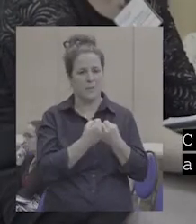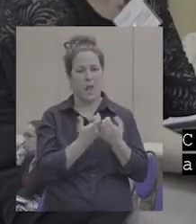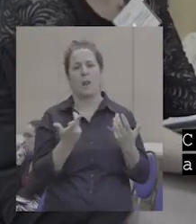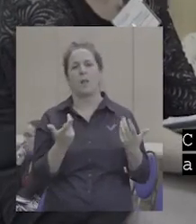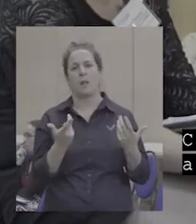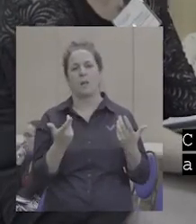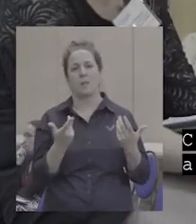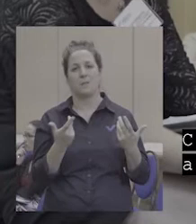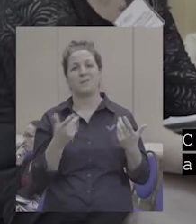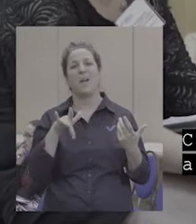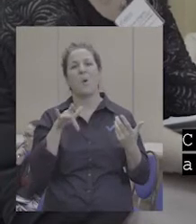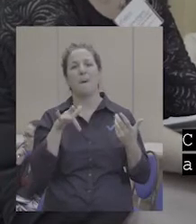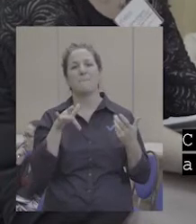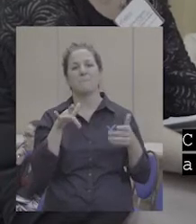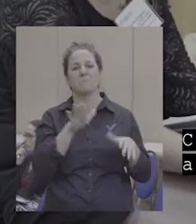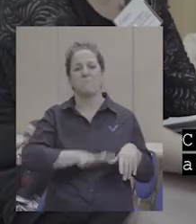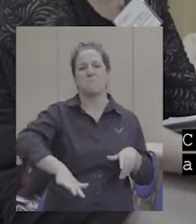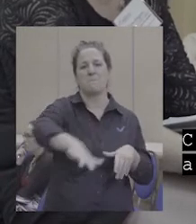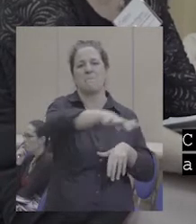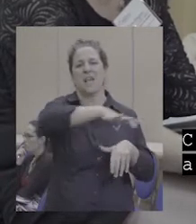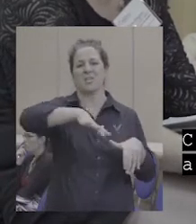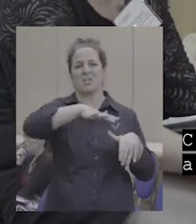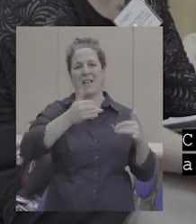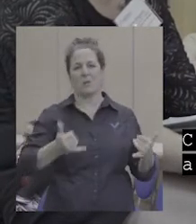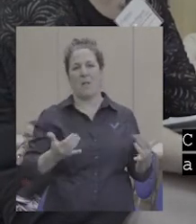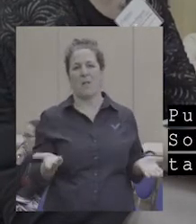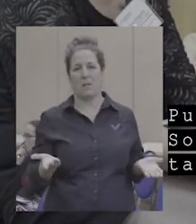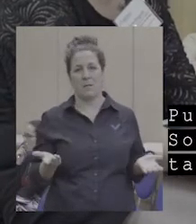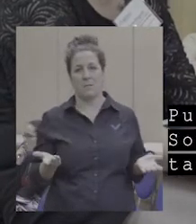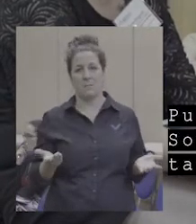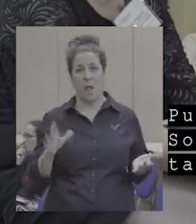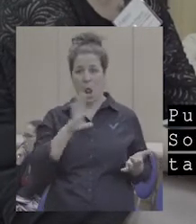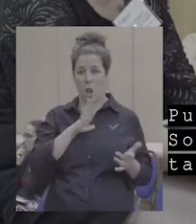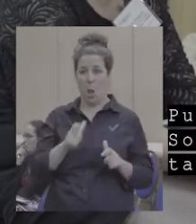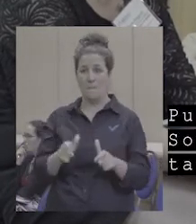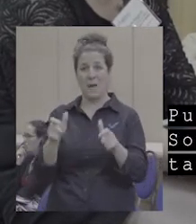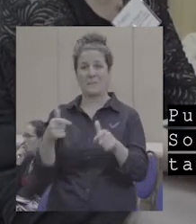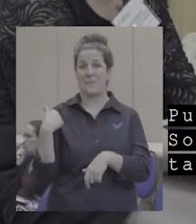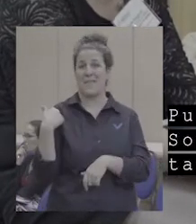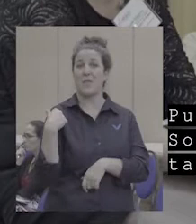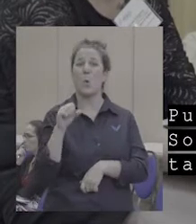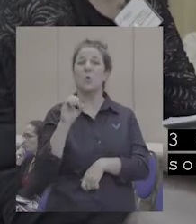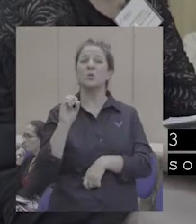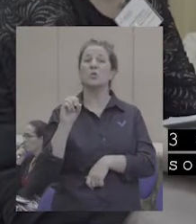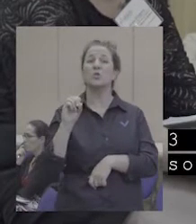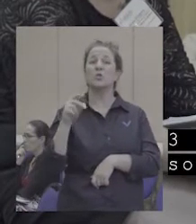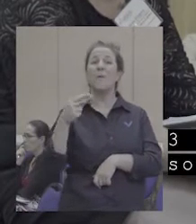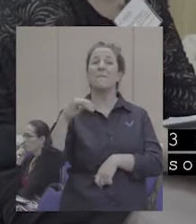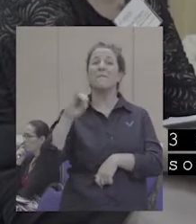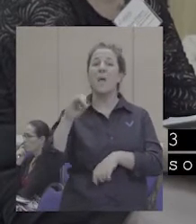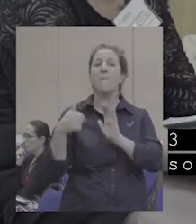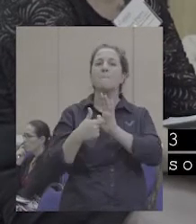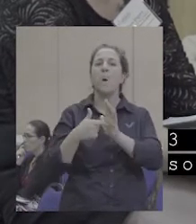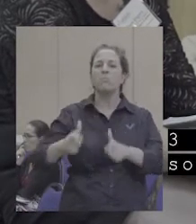le marché, c'est à cause du marché actuel. Puis il y a des bâtiments, puis Sophie en a montré quelques-uns tantôt, 3,5 étages